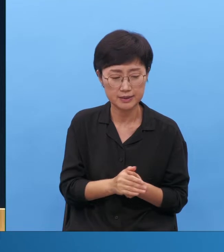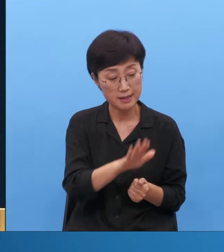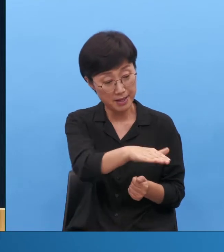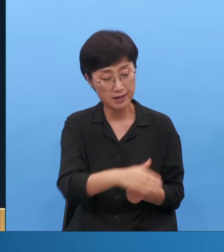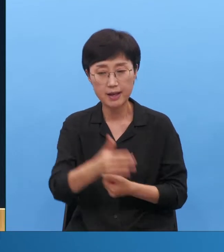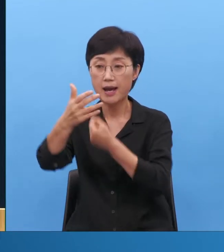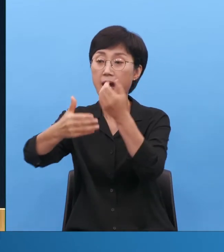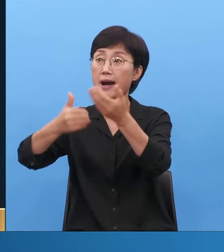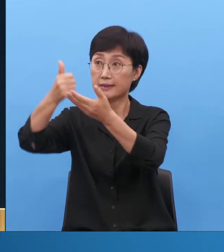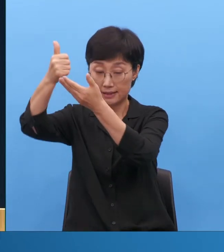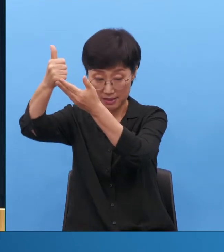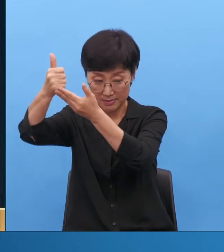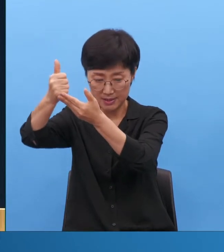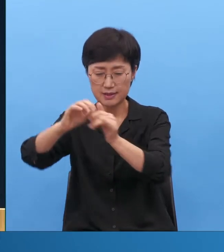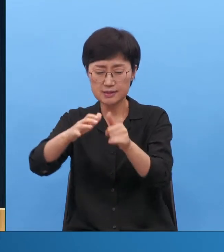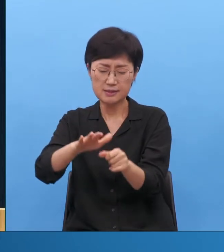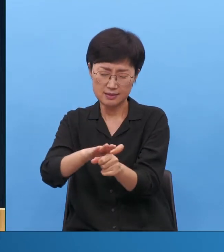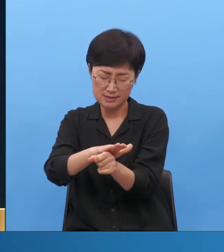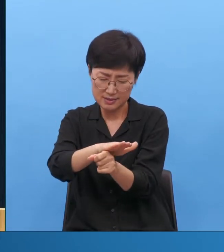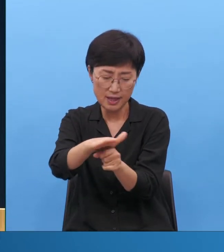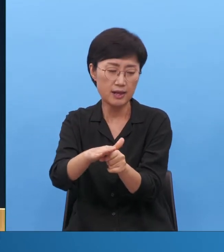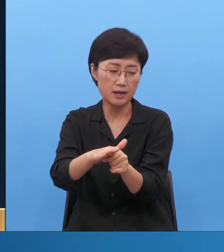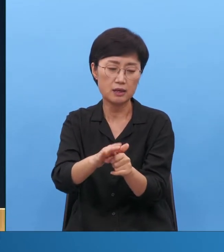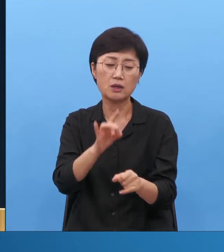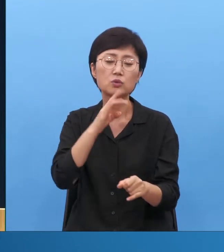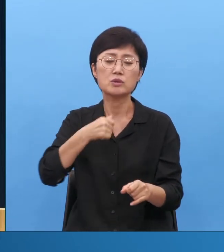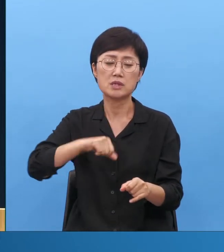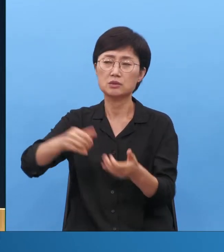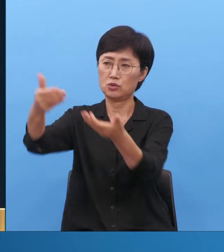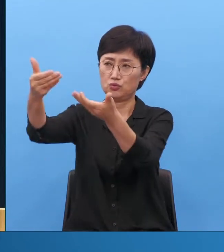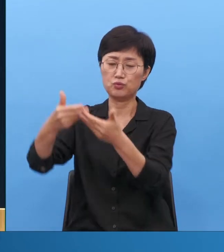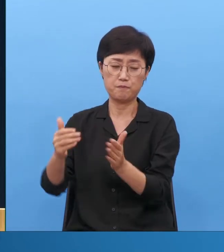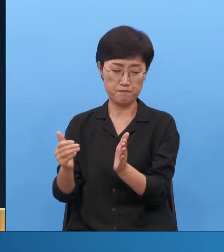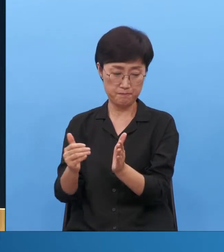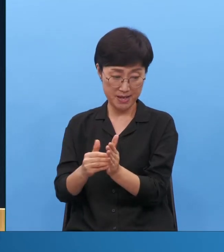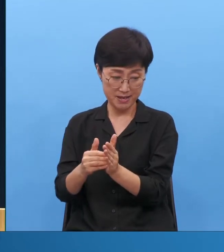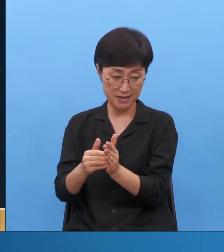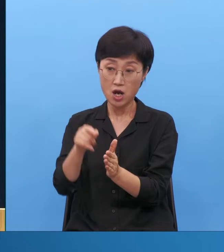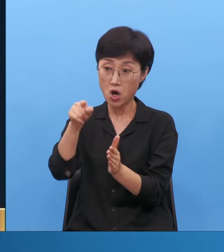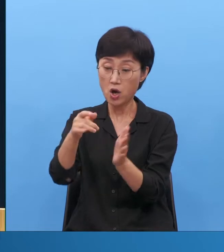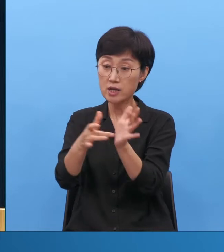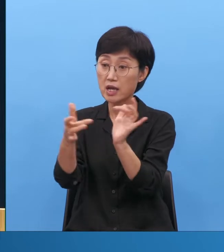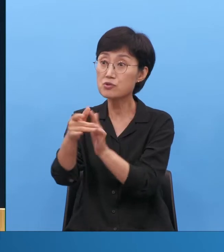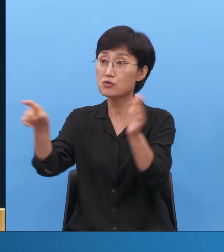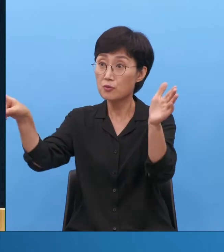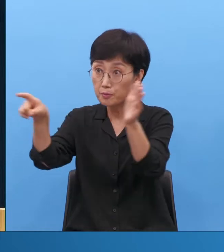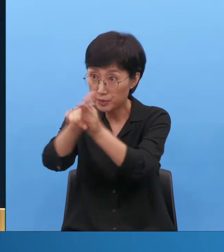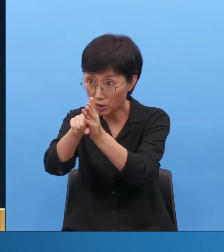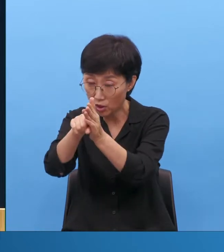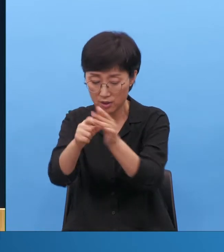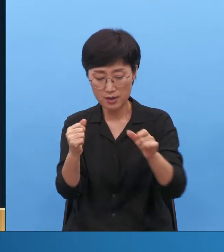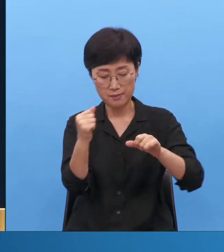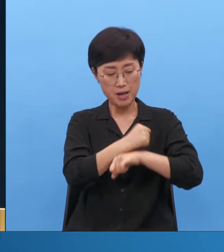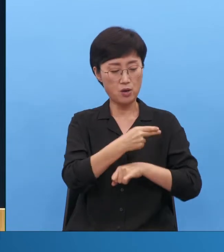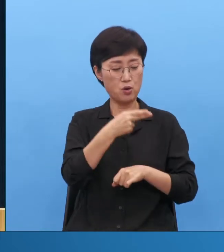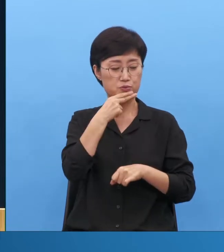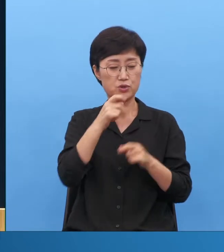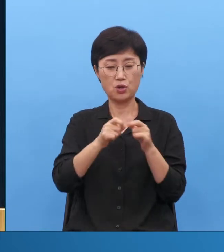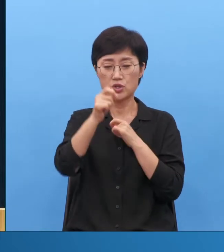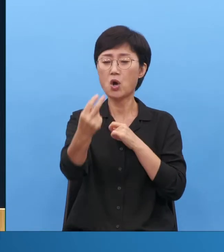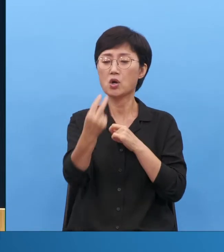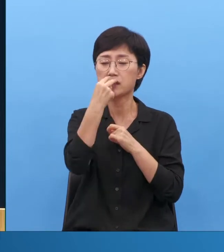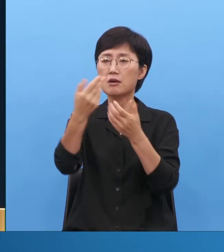이처럼 사랑하사 독생자를 주시니 이는 믿는 자마다 멸망치 않고 영생을 얻게 하려